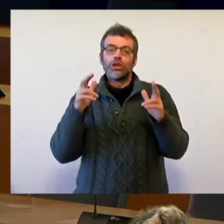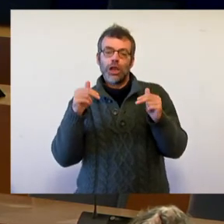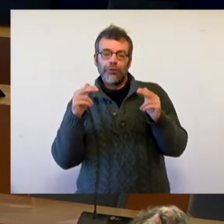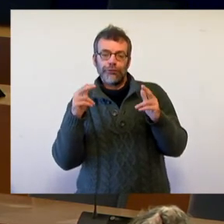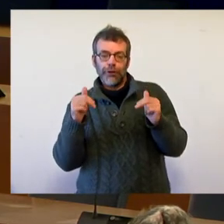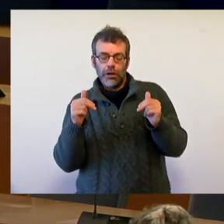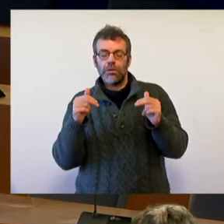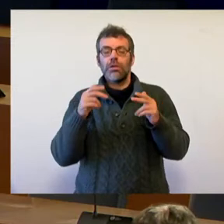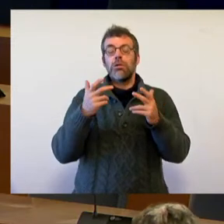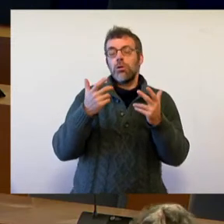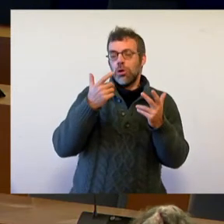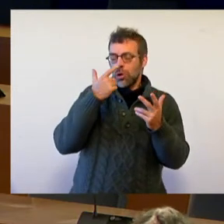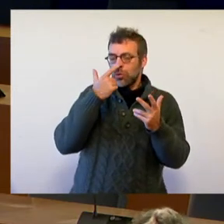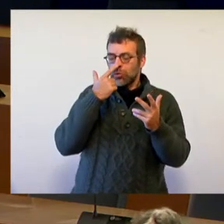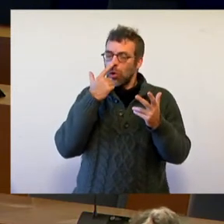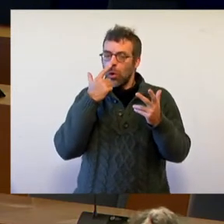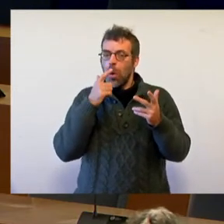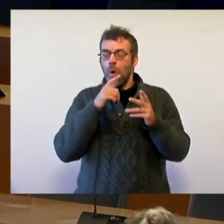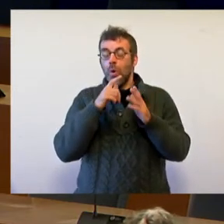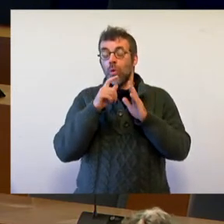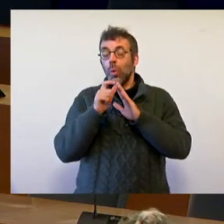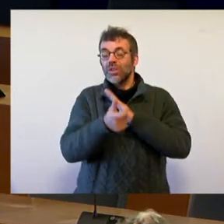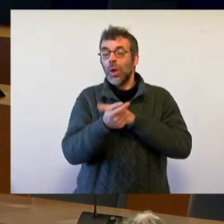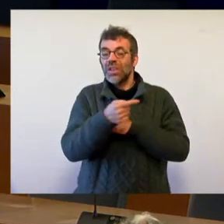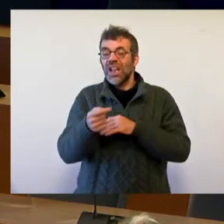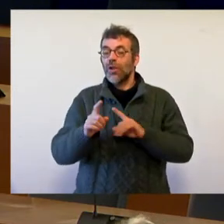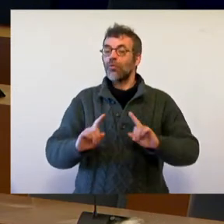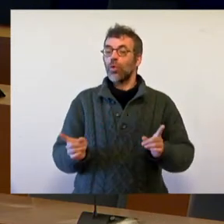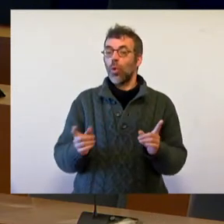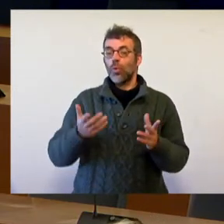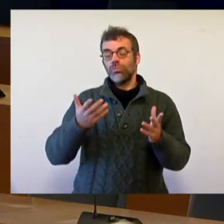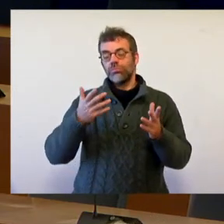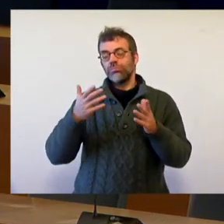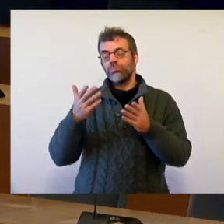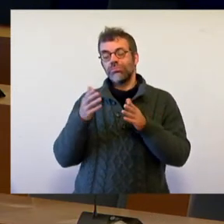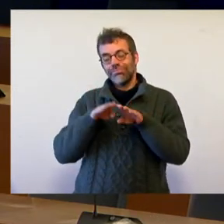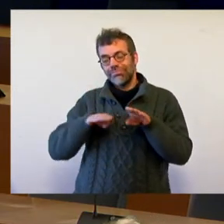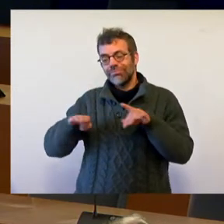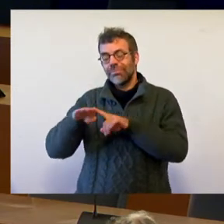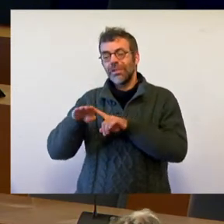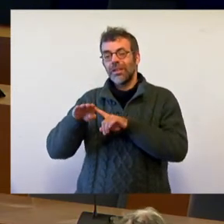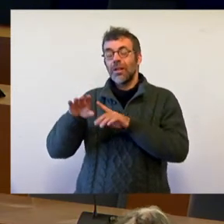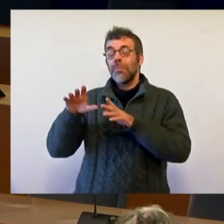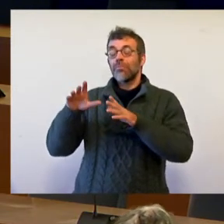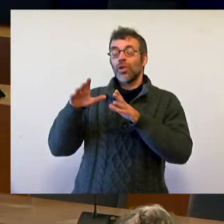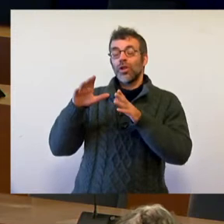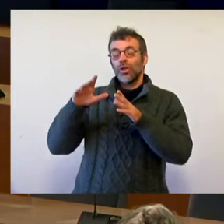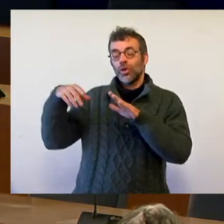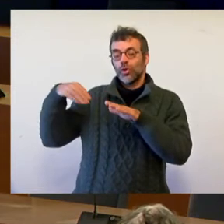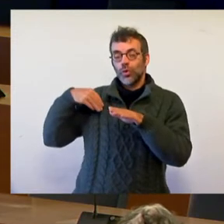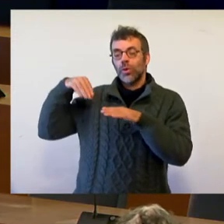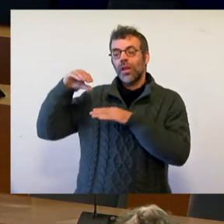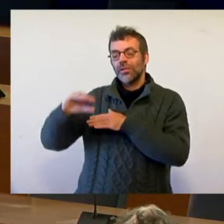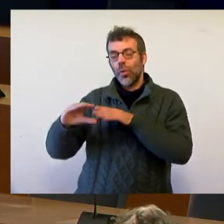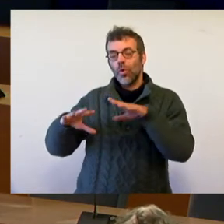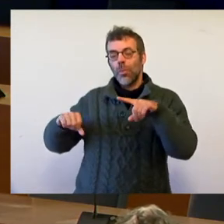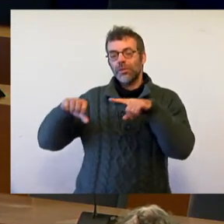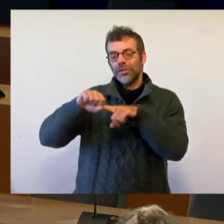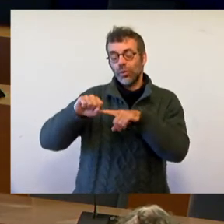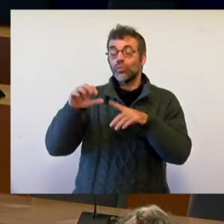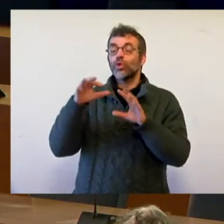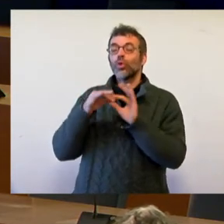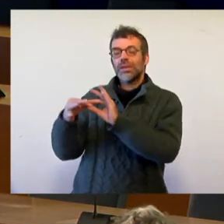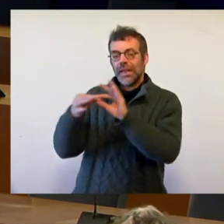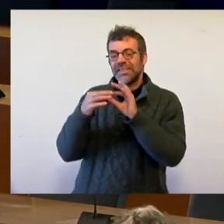été compensée par l'augmentation de la dotation de solidarité urbaine. Mais nous n'avons pas